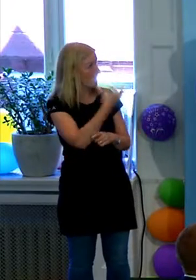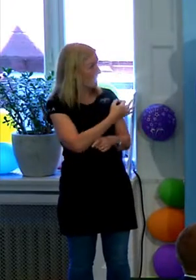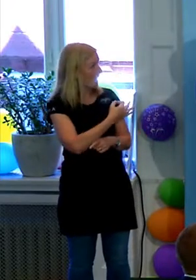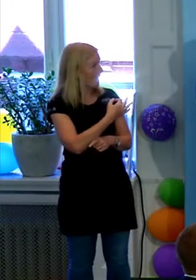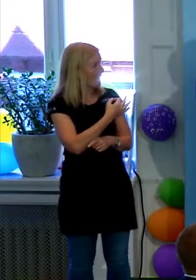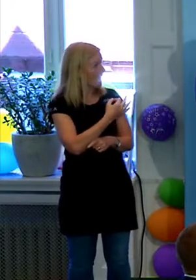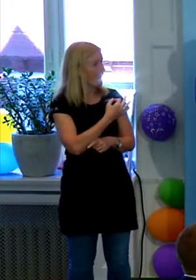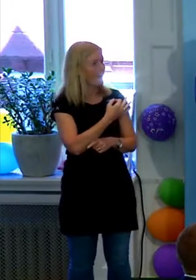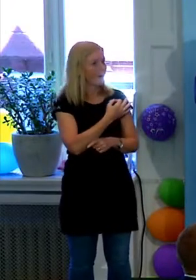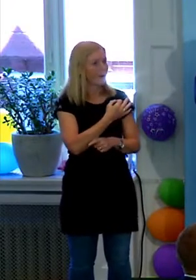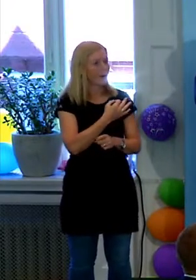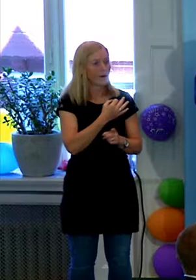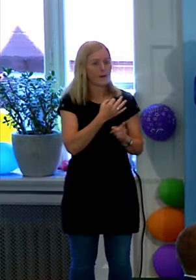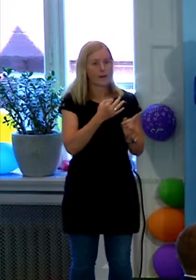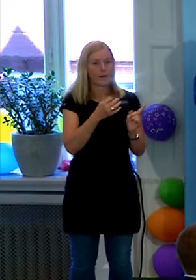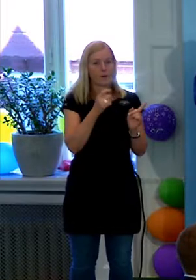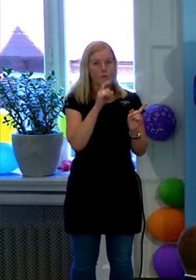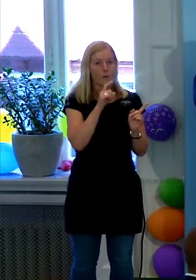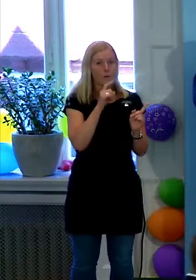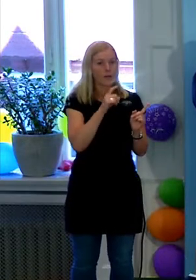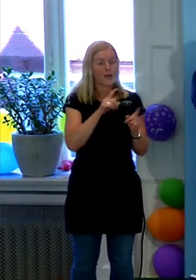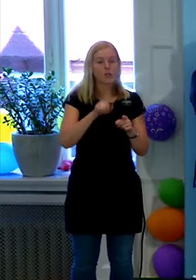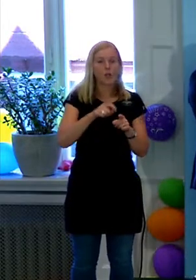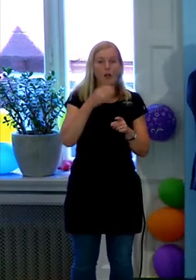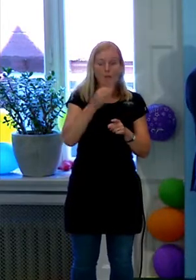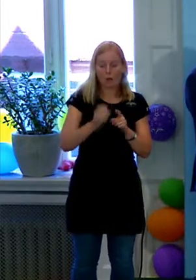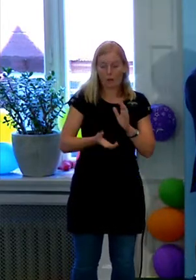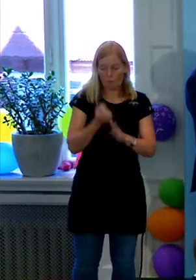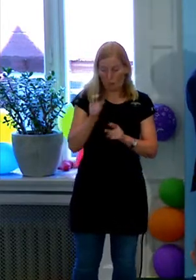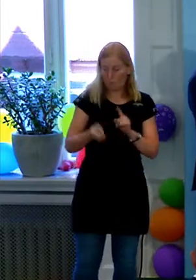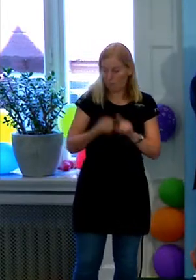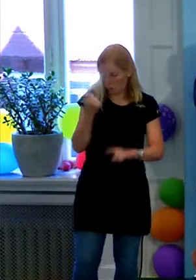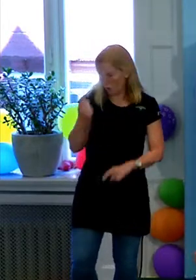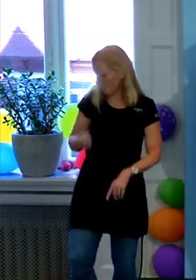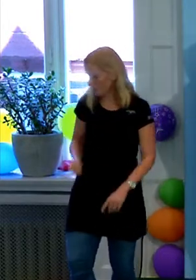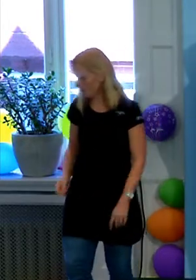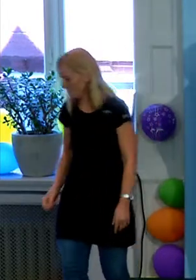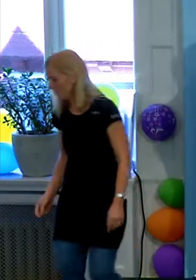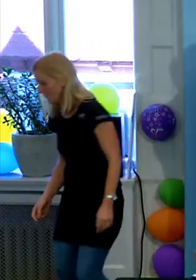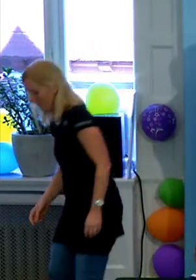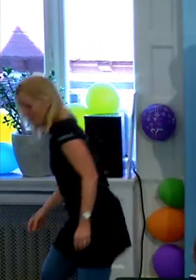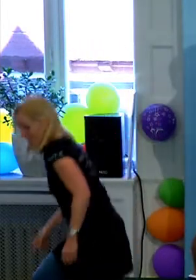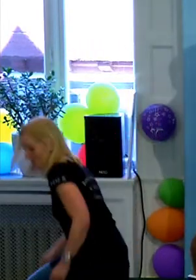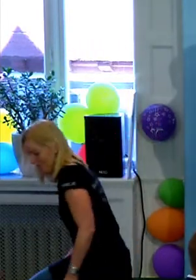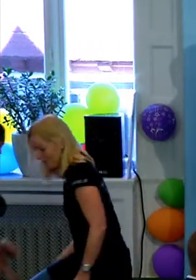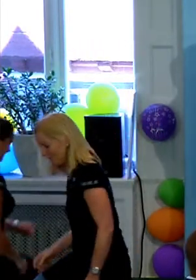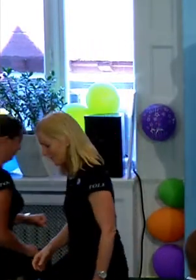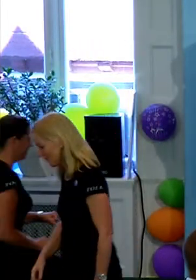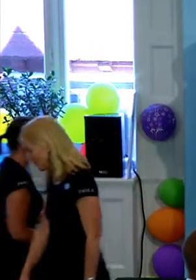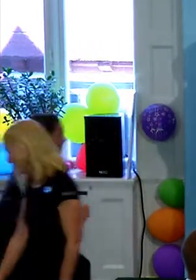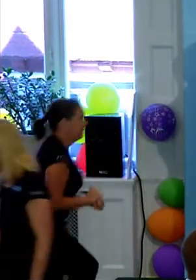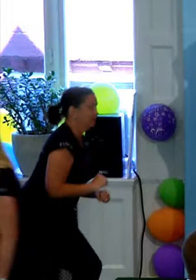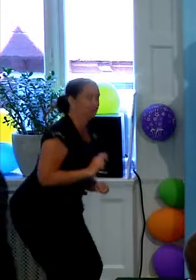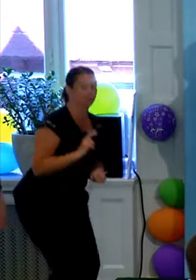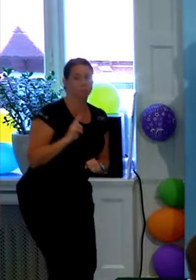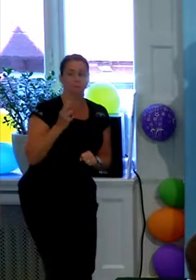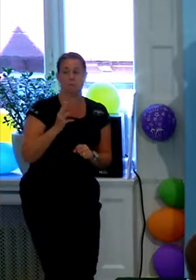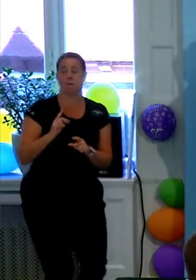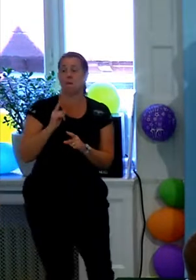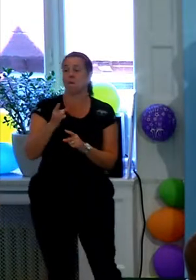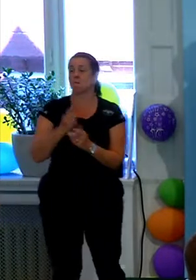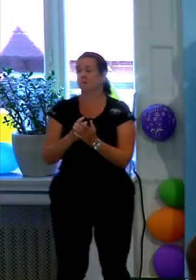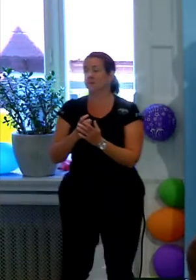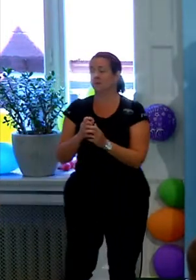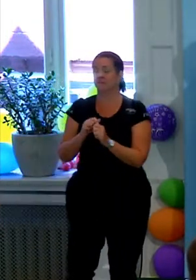spørgsmål. Femern Bælt kan vi også kommentere lite grann, men cykelfrågan tar vi først. Nu går det inte att ta med cykel på långdistanståg på ett